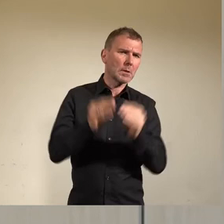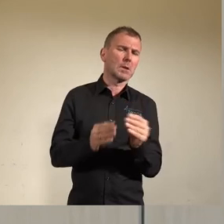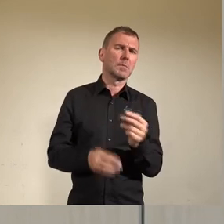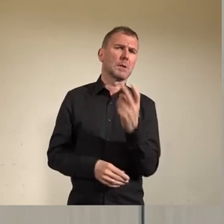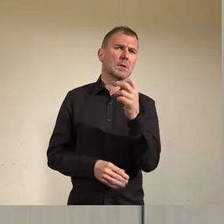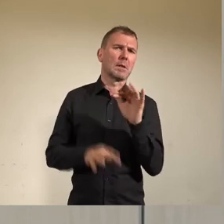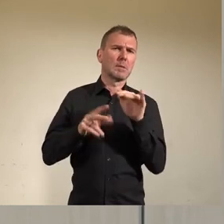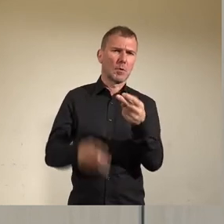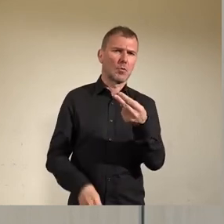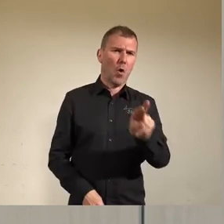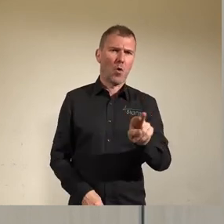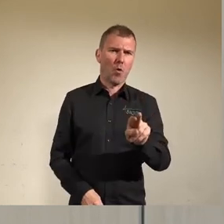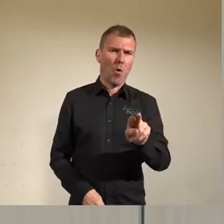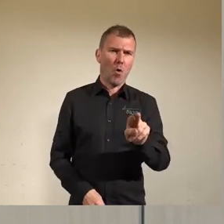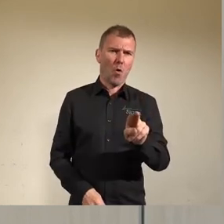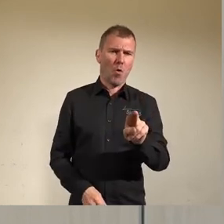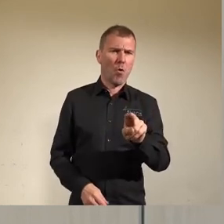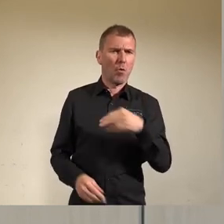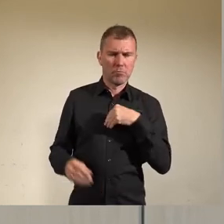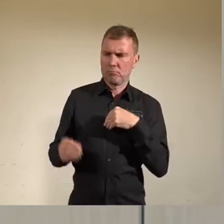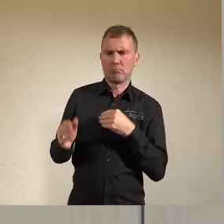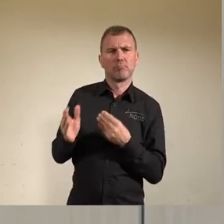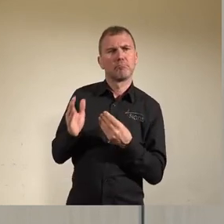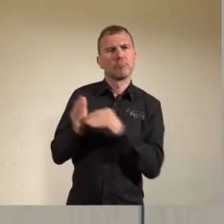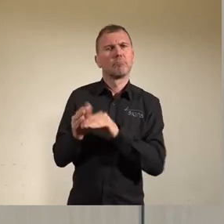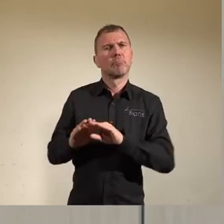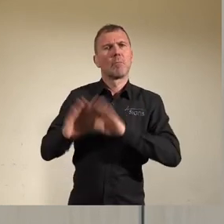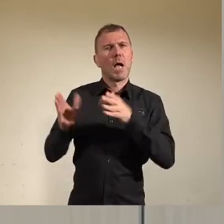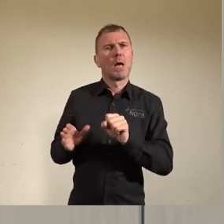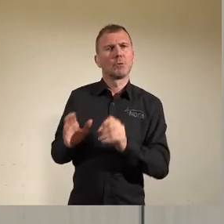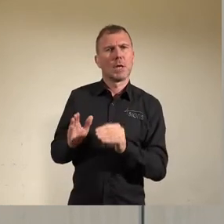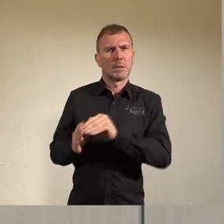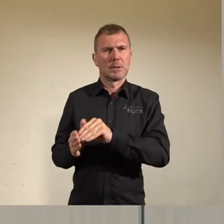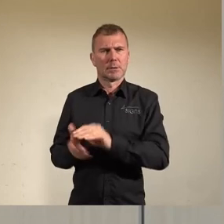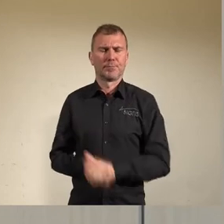20 Millionen Euro hier eingepreist worden ist.